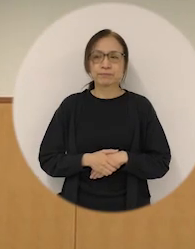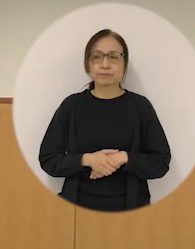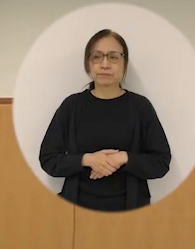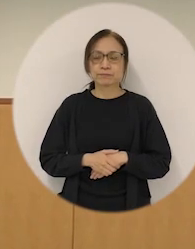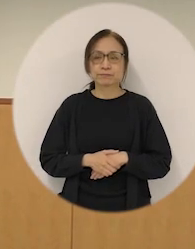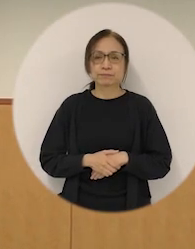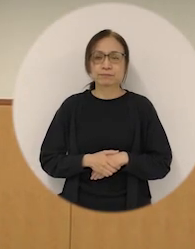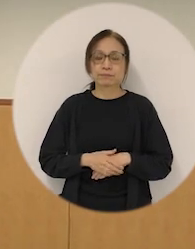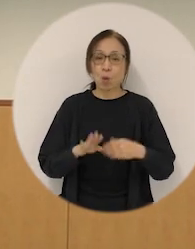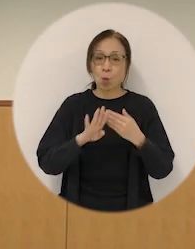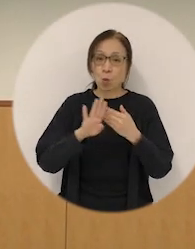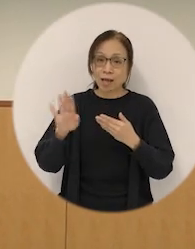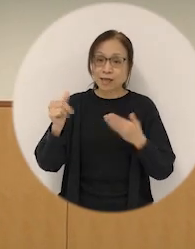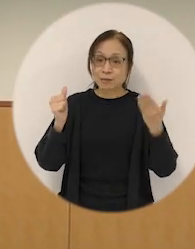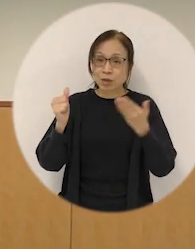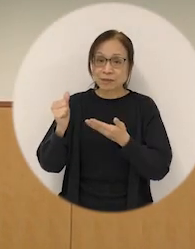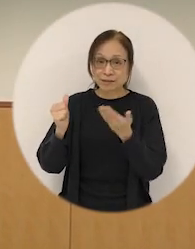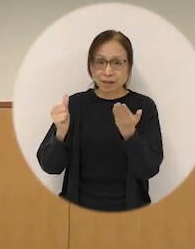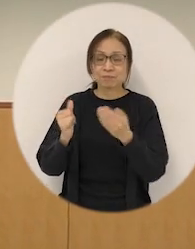他にご質問はございませんか。